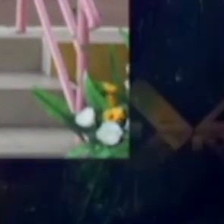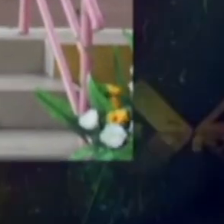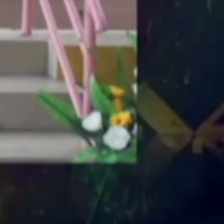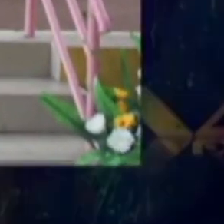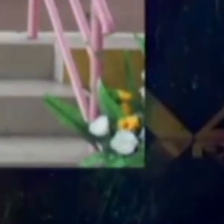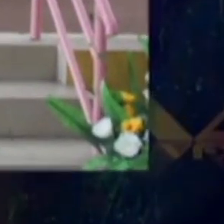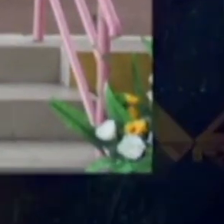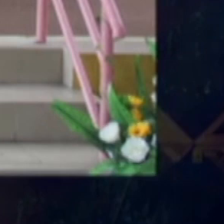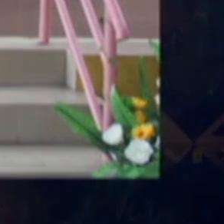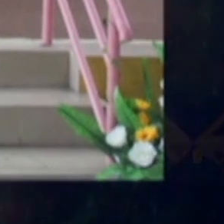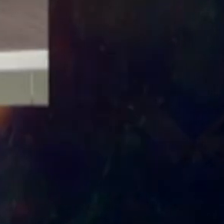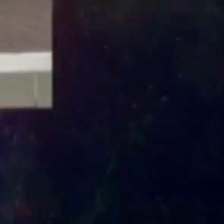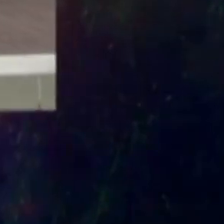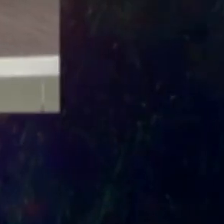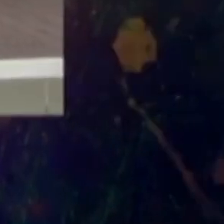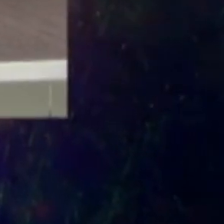hai